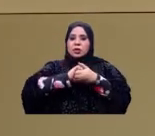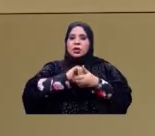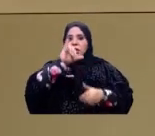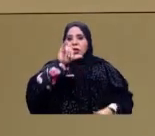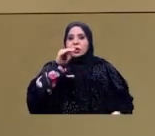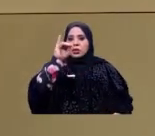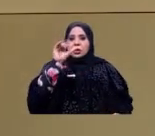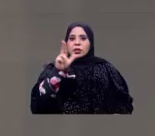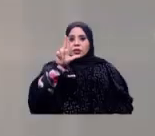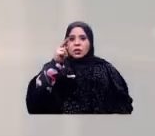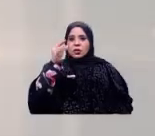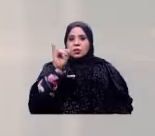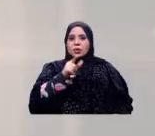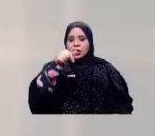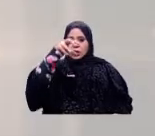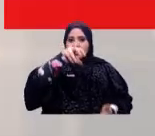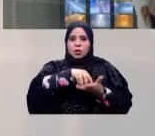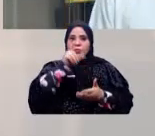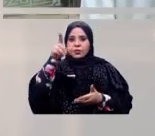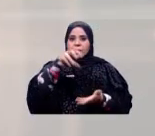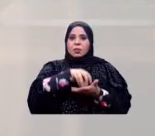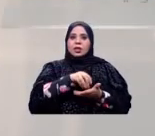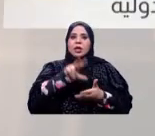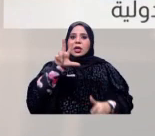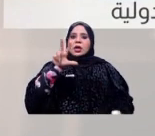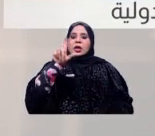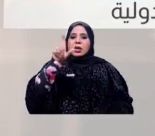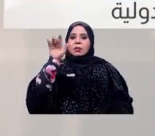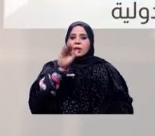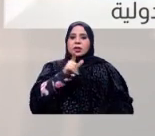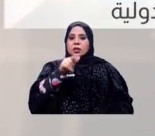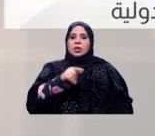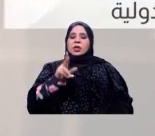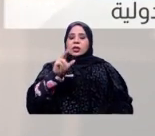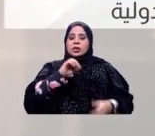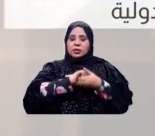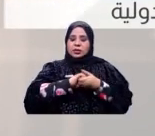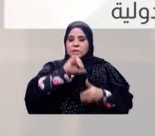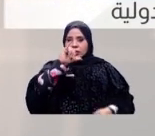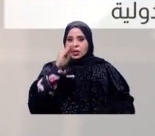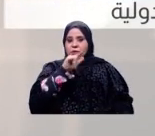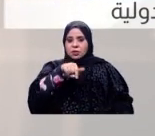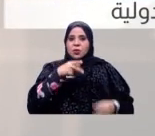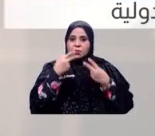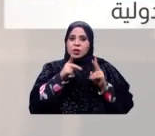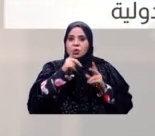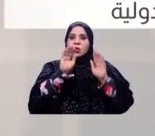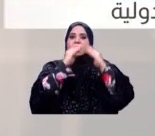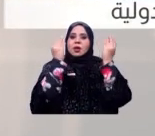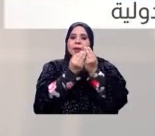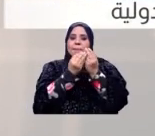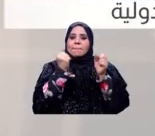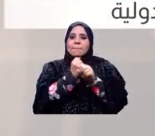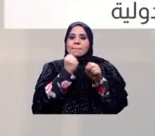الزميل يحيى العمري المتواجد حاليا في حلبة البحرين الدولية. الزميل يحيى، على ما يبدو أنك في غرفة العمليات